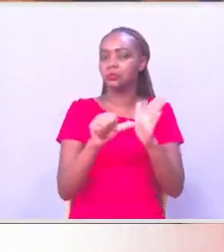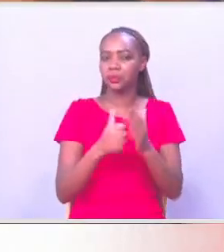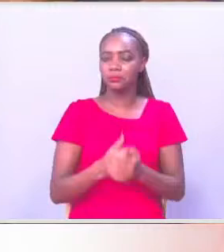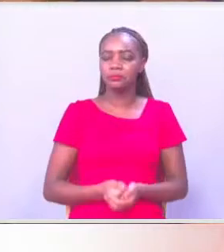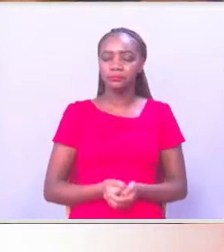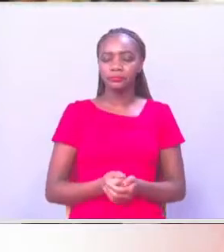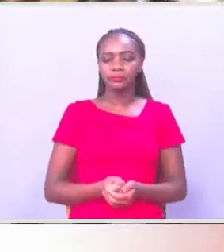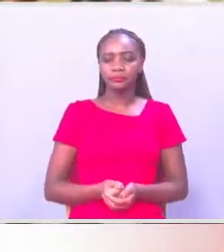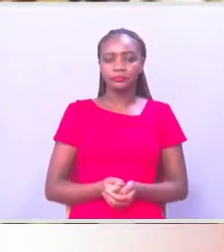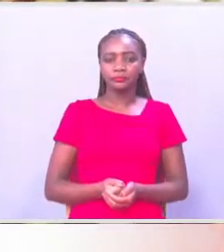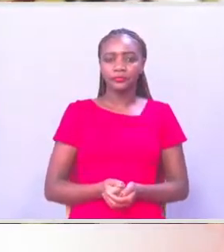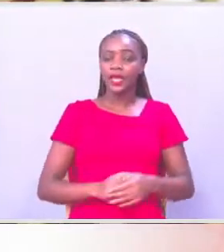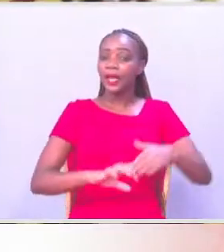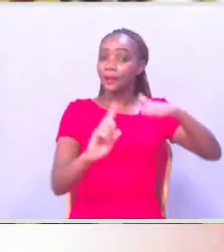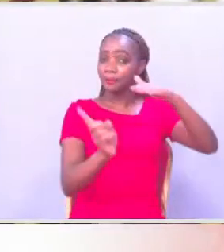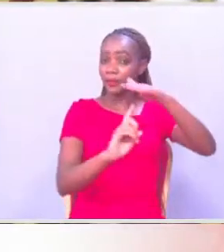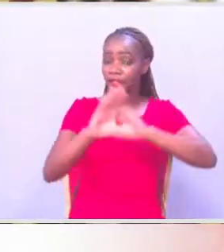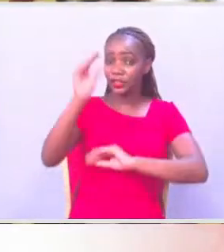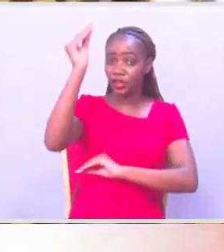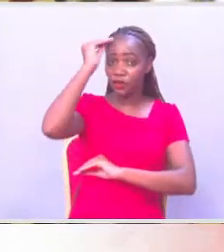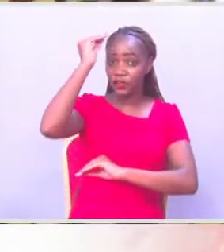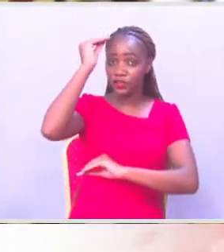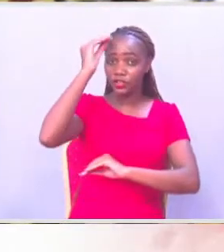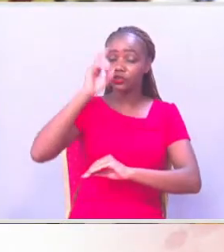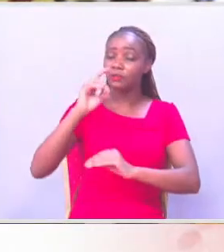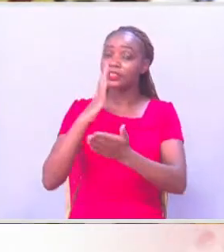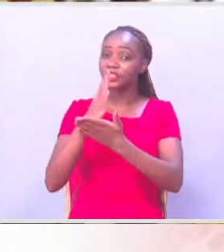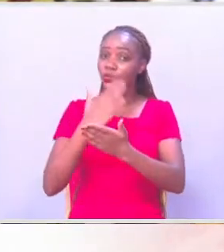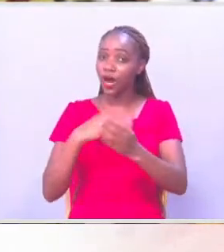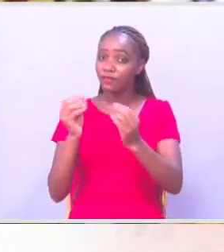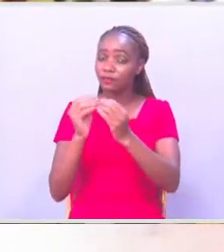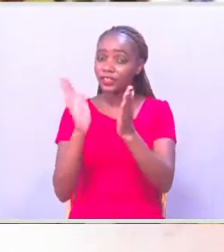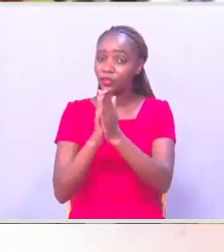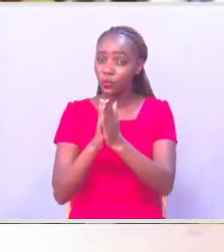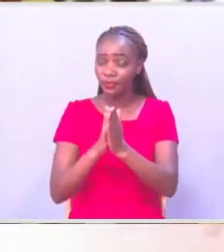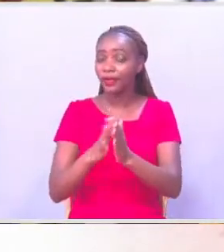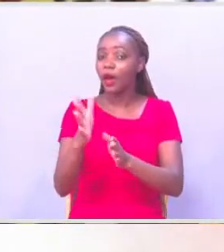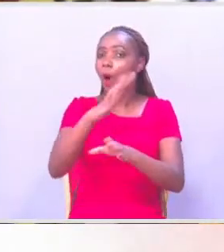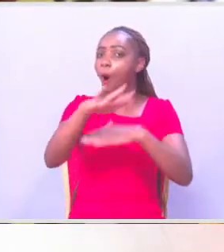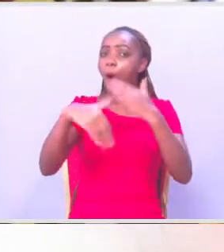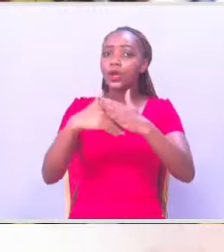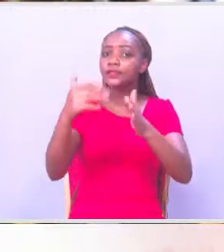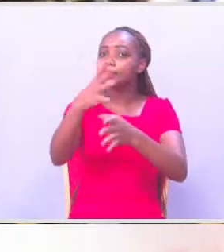of Education iite stakeholders ijadiliane,